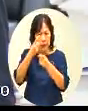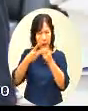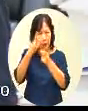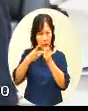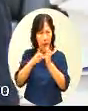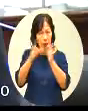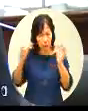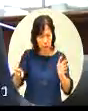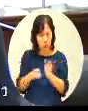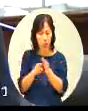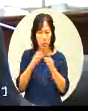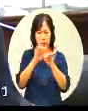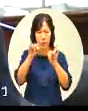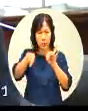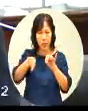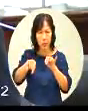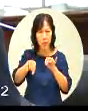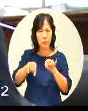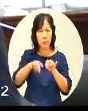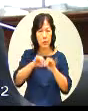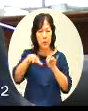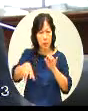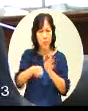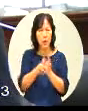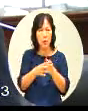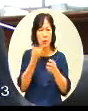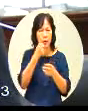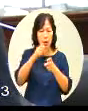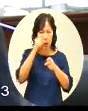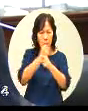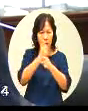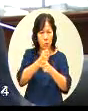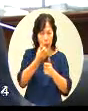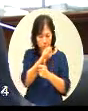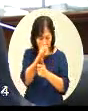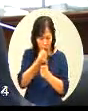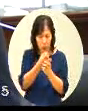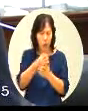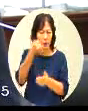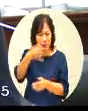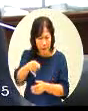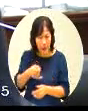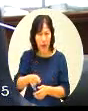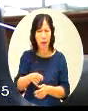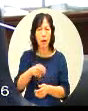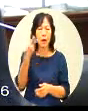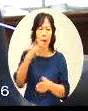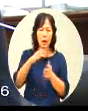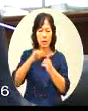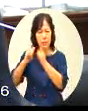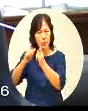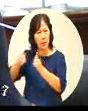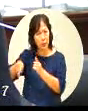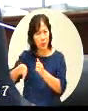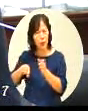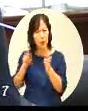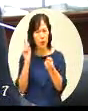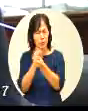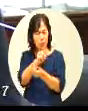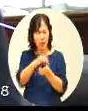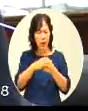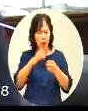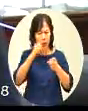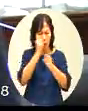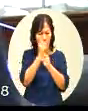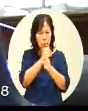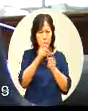为这个地方的不管是它工程的控管不佳也好，或者当地的民众非常那个因为工程